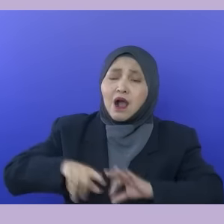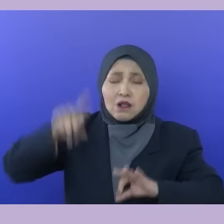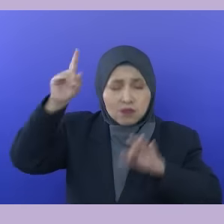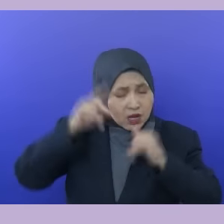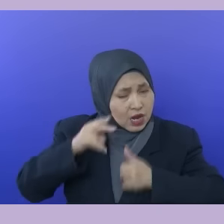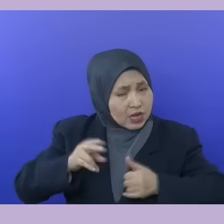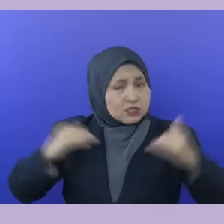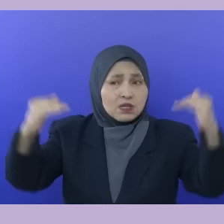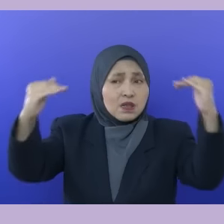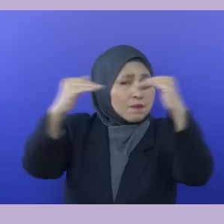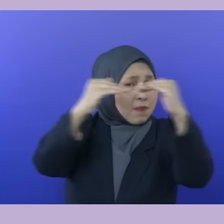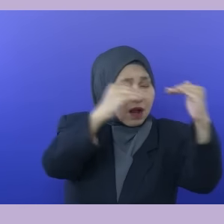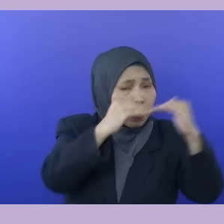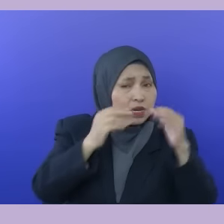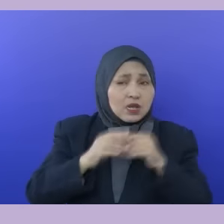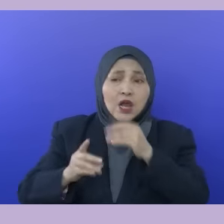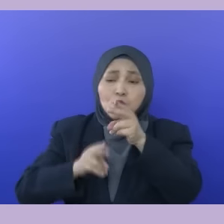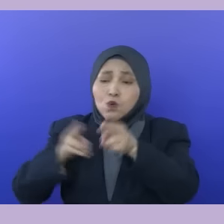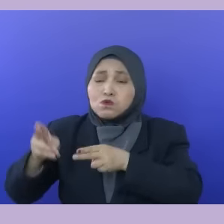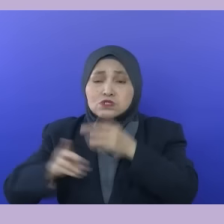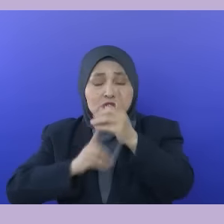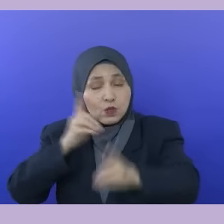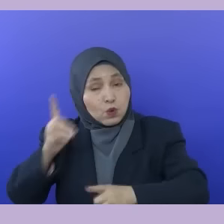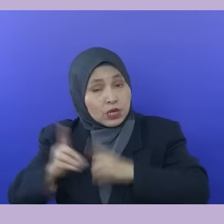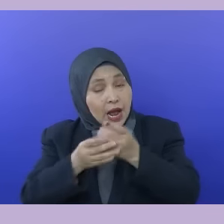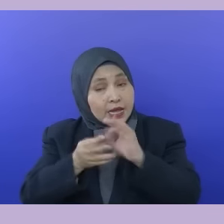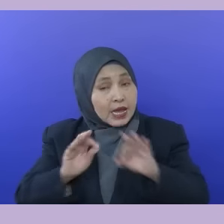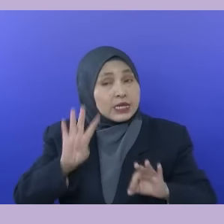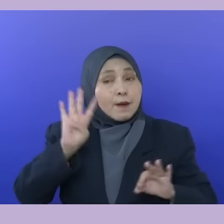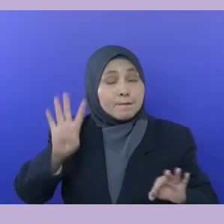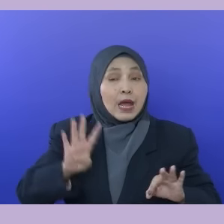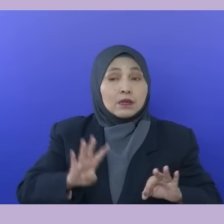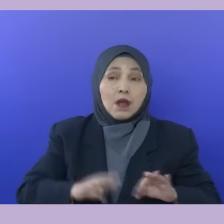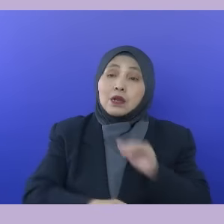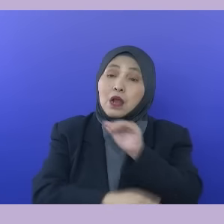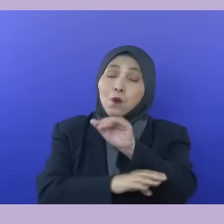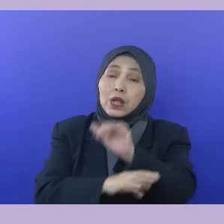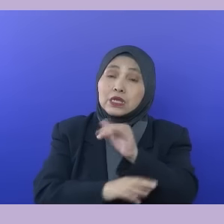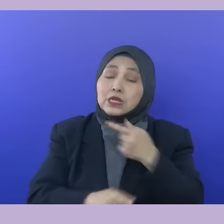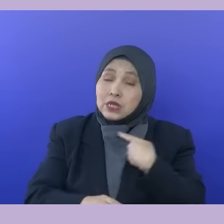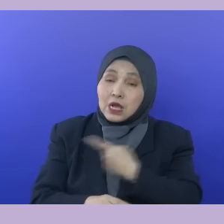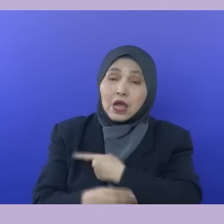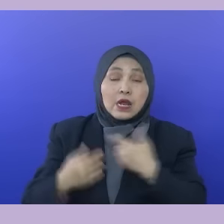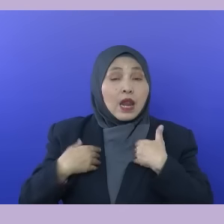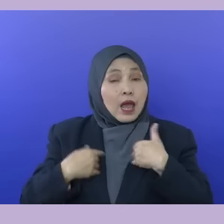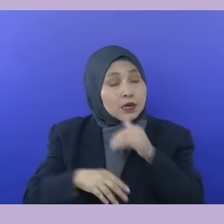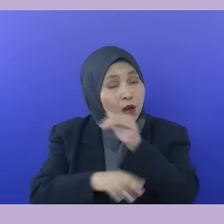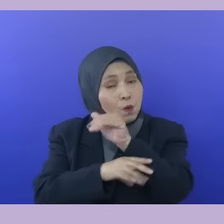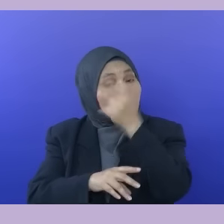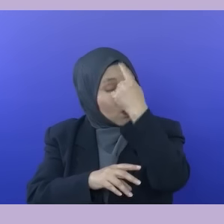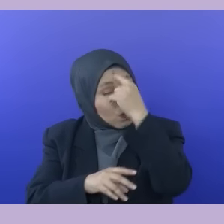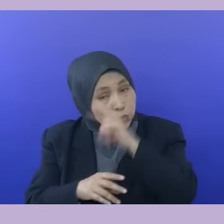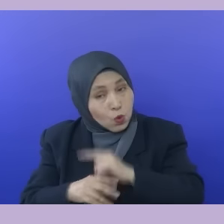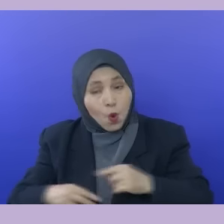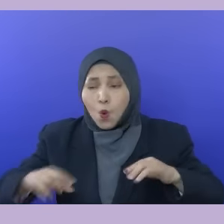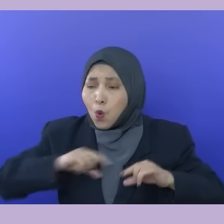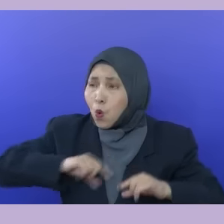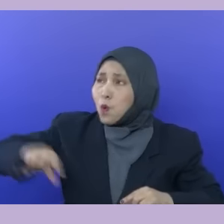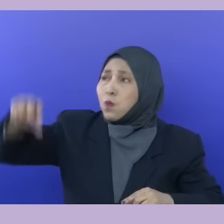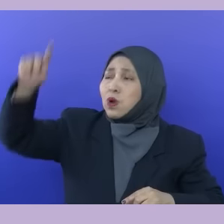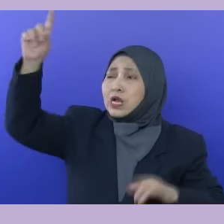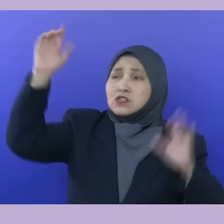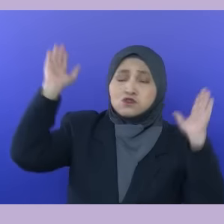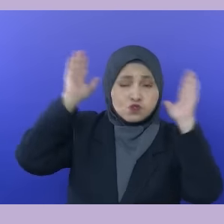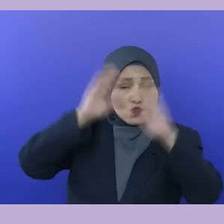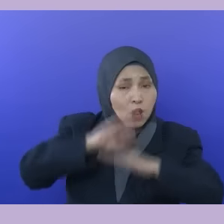urusan dunia sebagaimana kita lihat dalam ayat yang ke-4 Perjuangan kita adalah perjuangan untuk memastikan hubungan dengan Allah salat